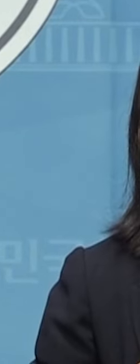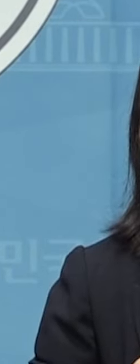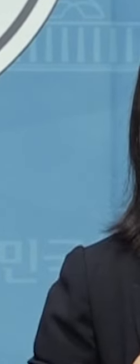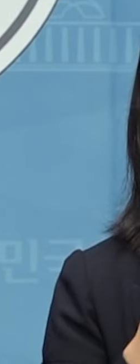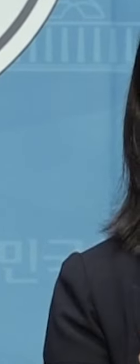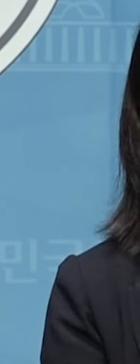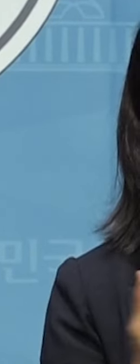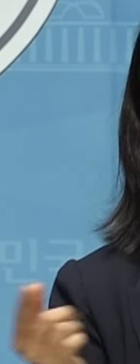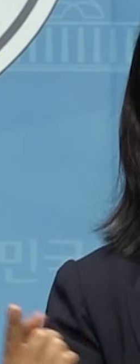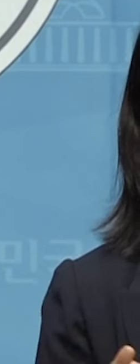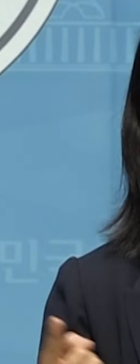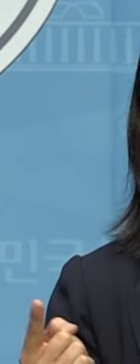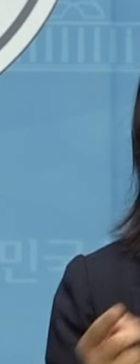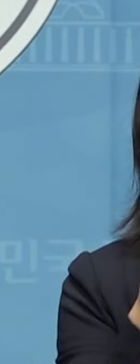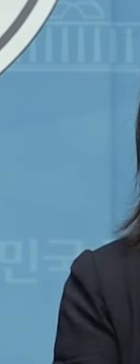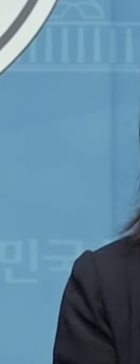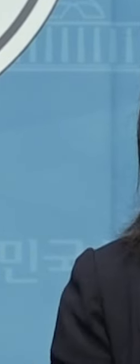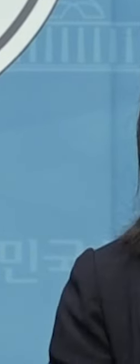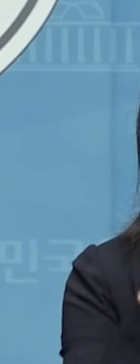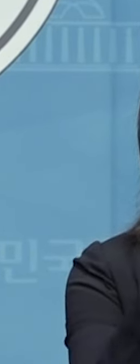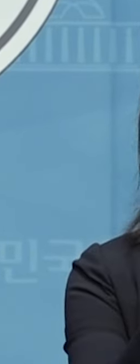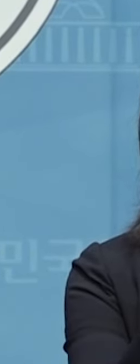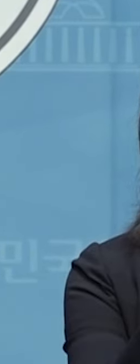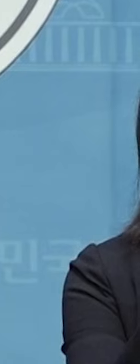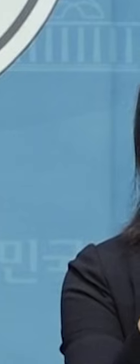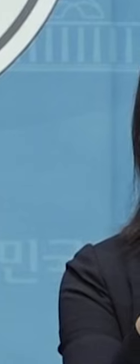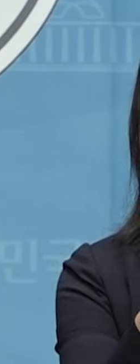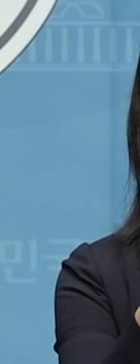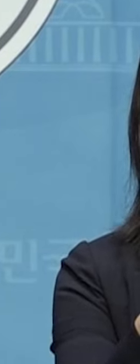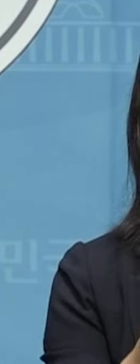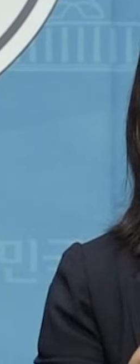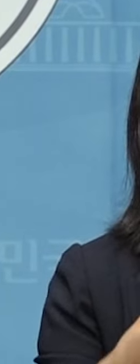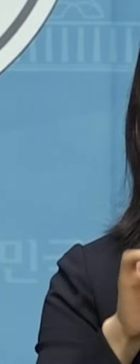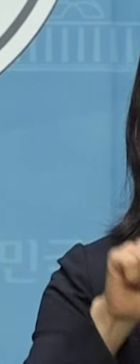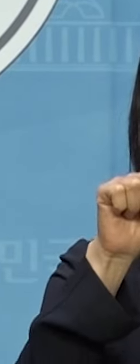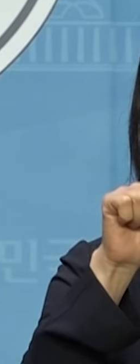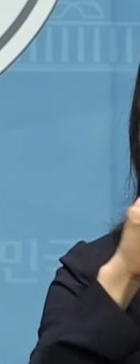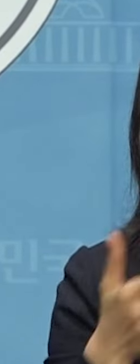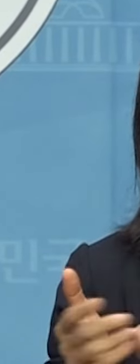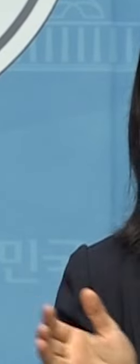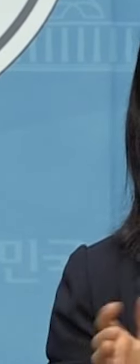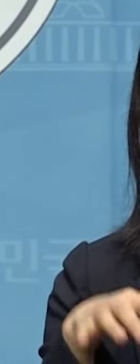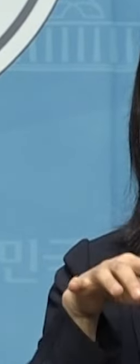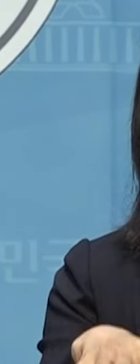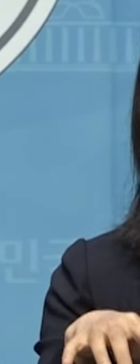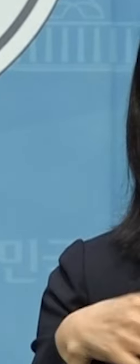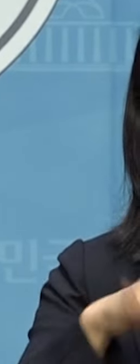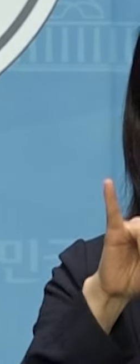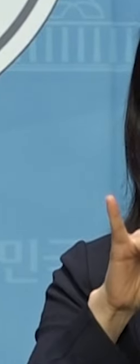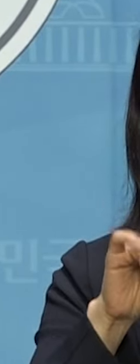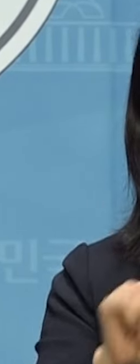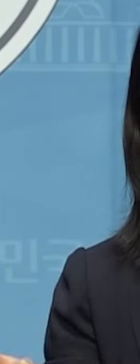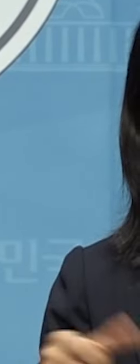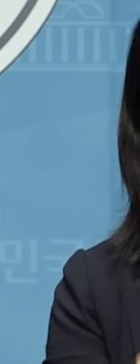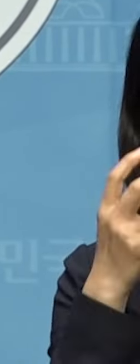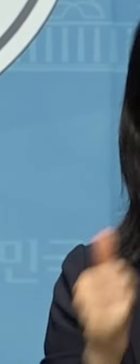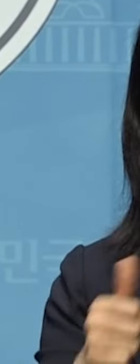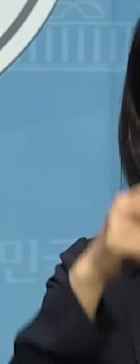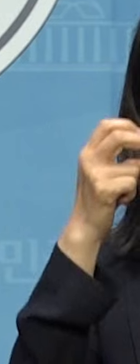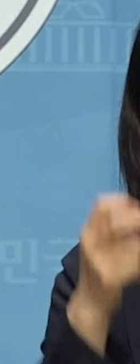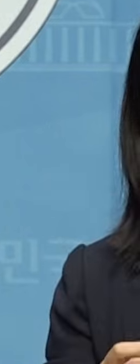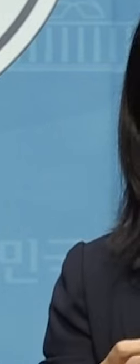중재안을 여야에 제안합니다 지난 21일 민주당 단독으로 최병 특검 법안이